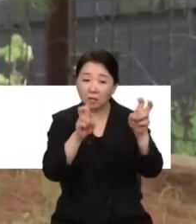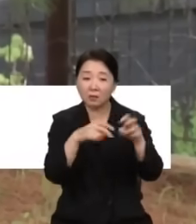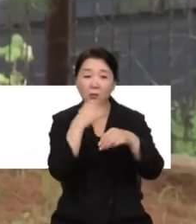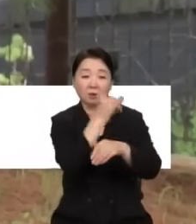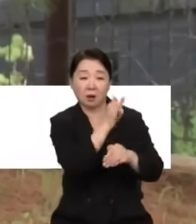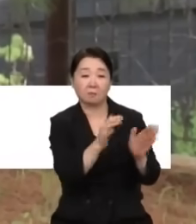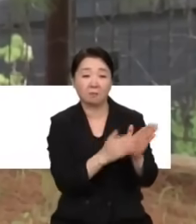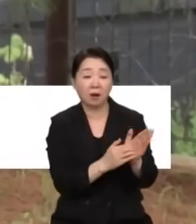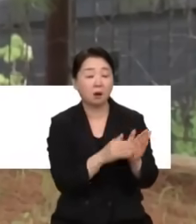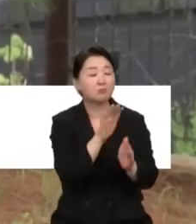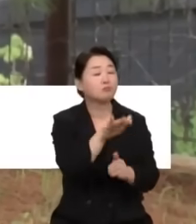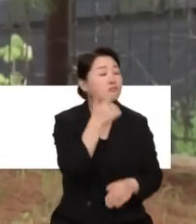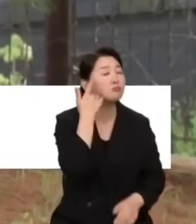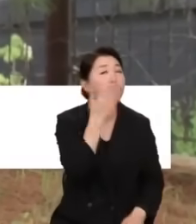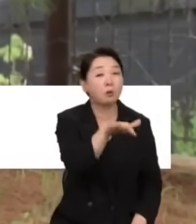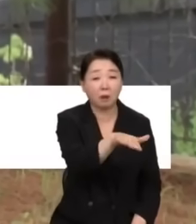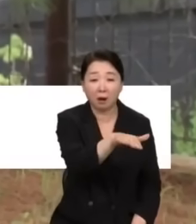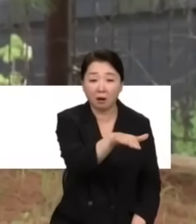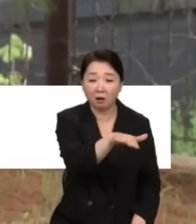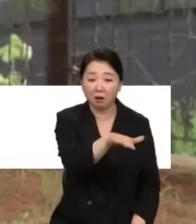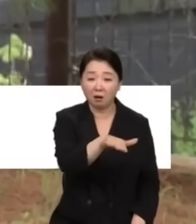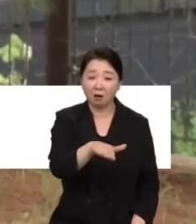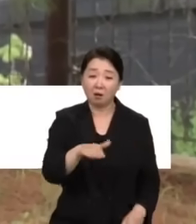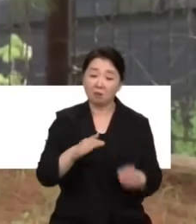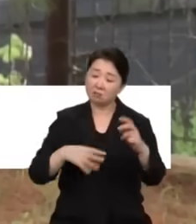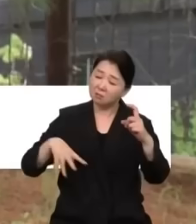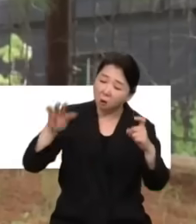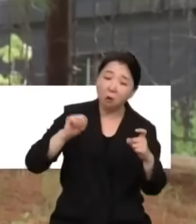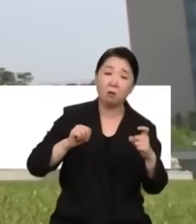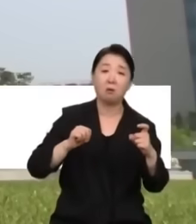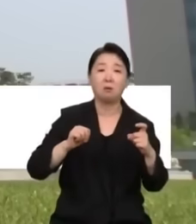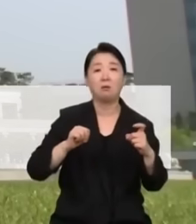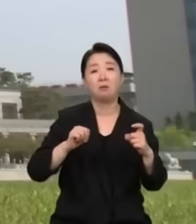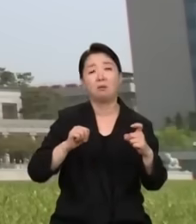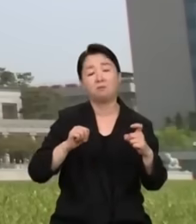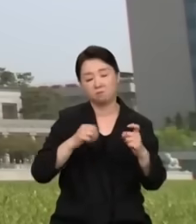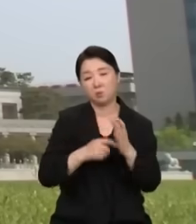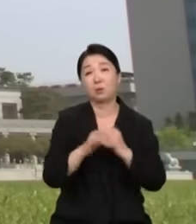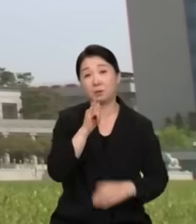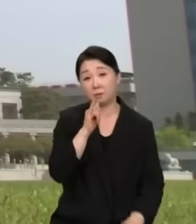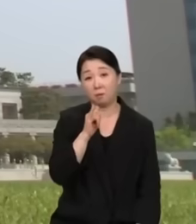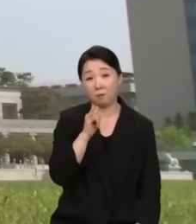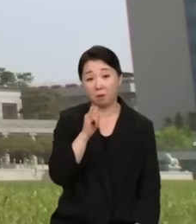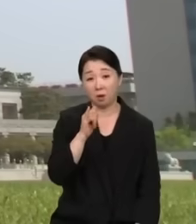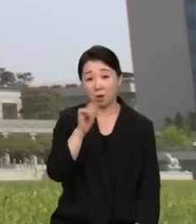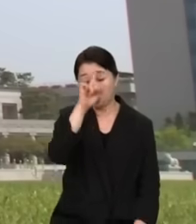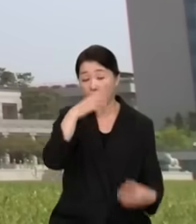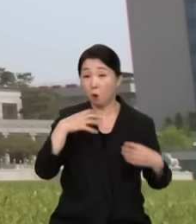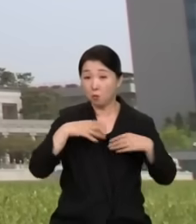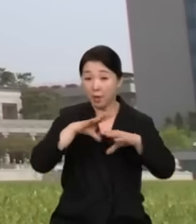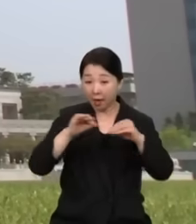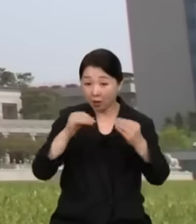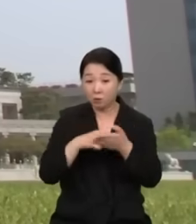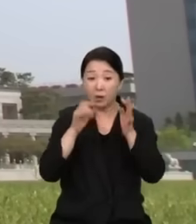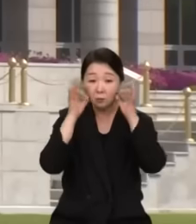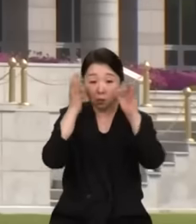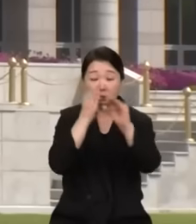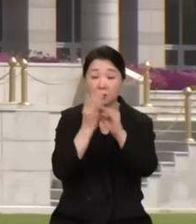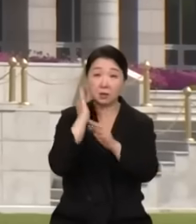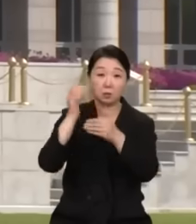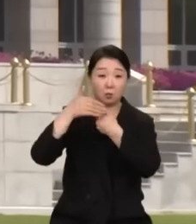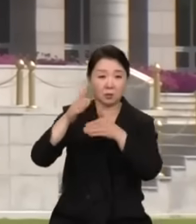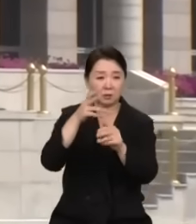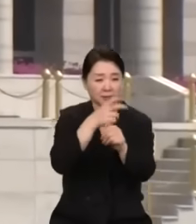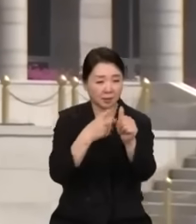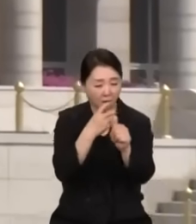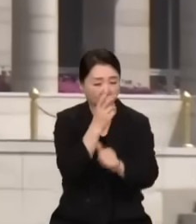해서 이제 여쭤봤을 때 뭐 많게는 막 10억 가까이도 있고. 당국도 대응에 나섰습니다. 대통령실은